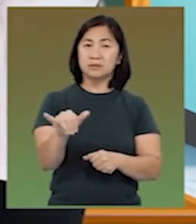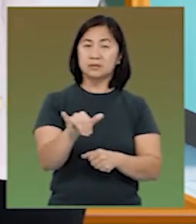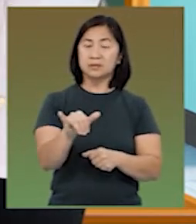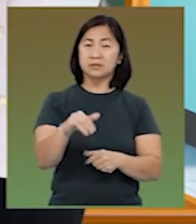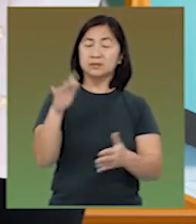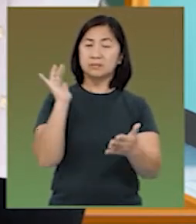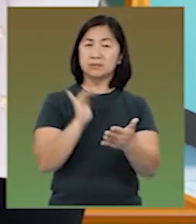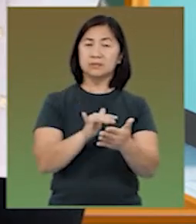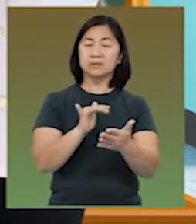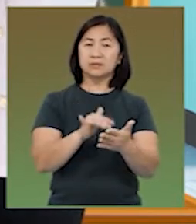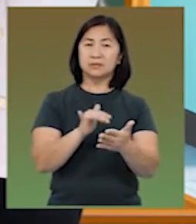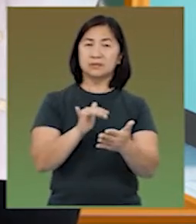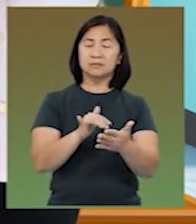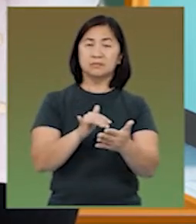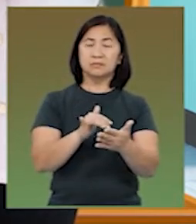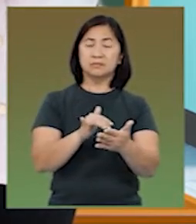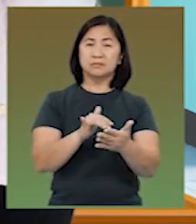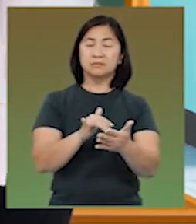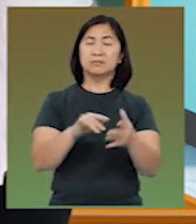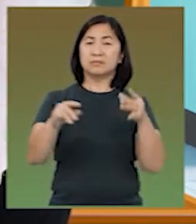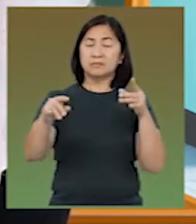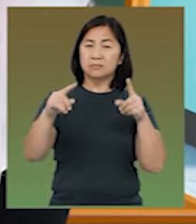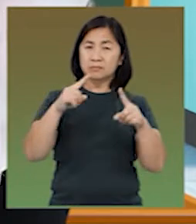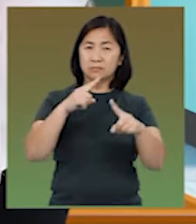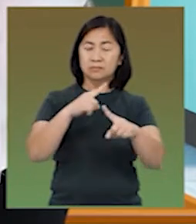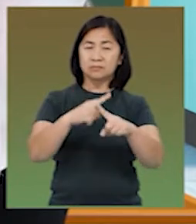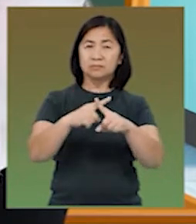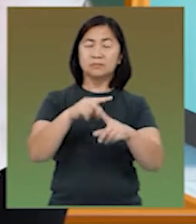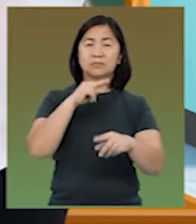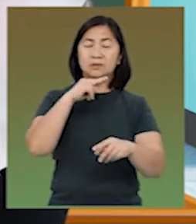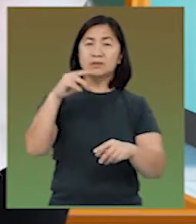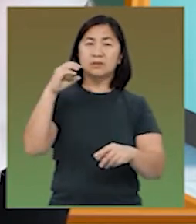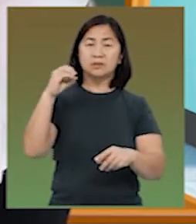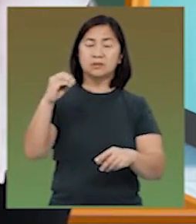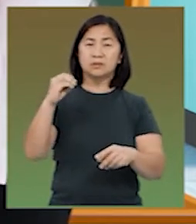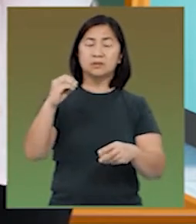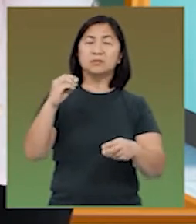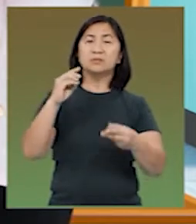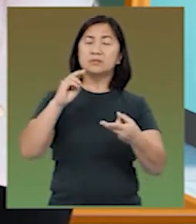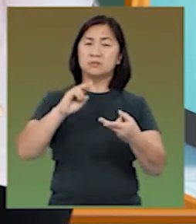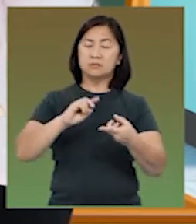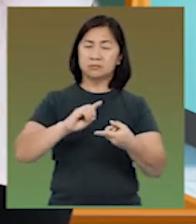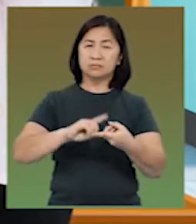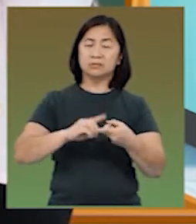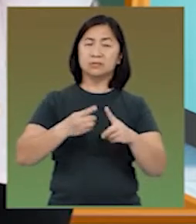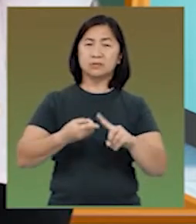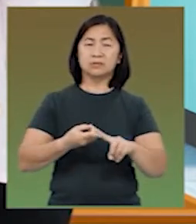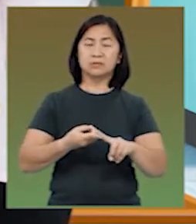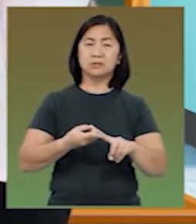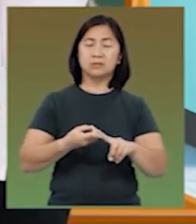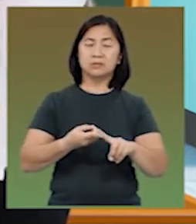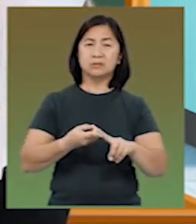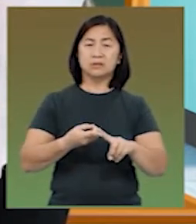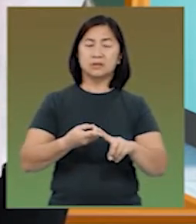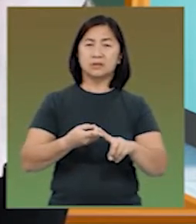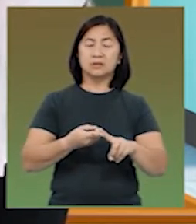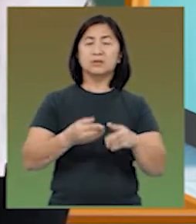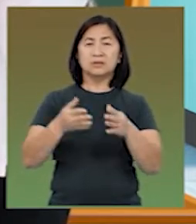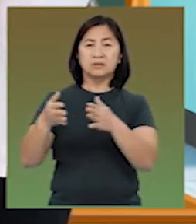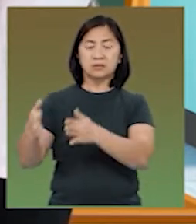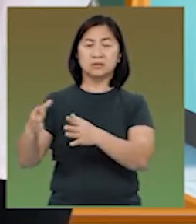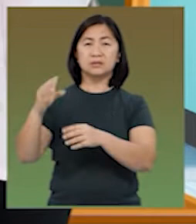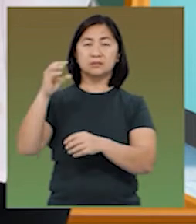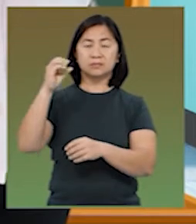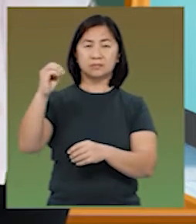Katulad ng napag-aralan, just multiply the non-zero digits and annex the zeros.